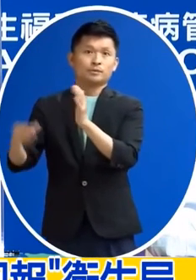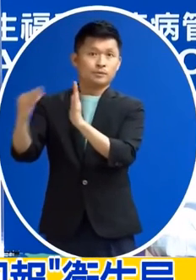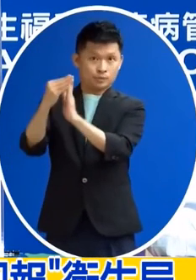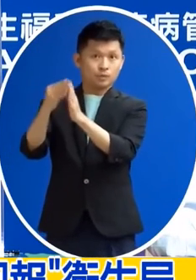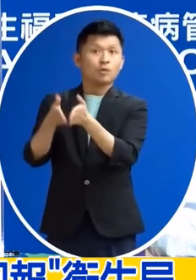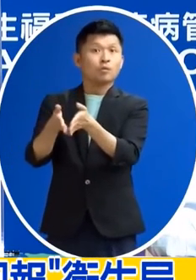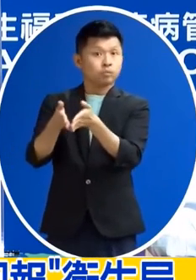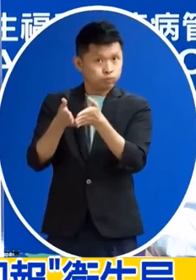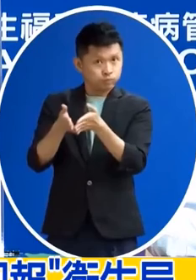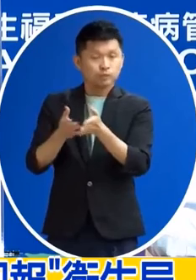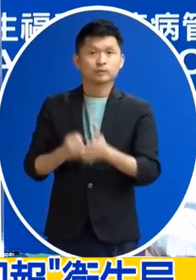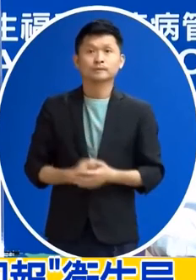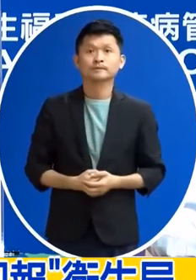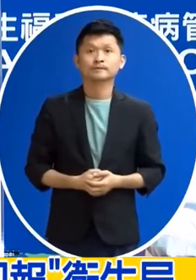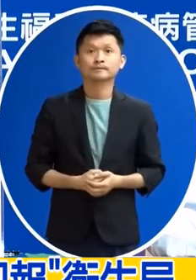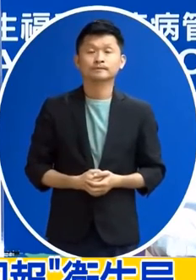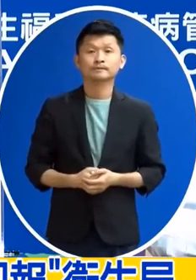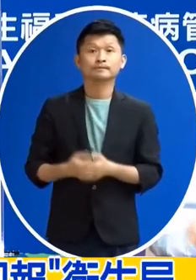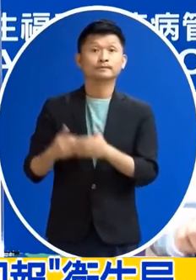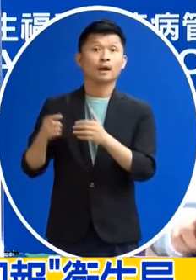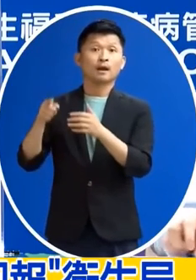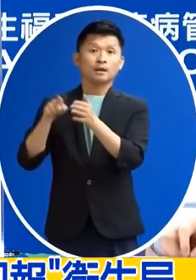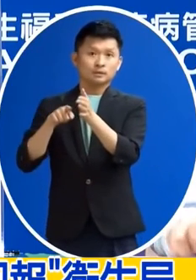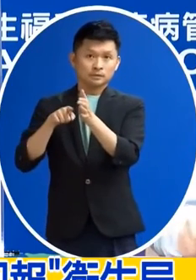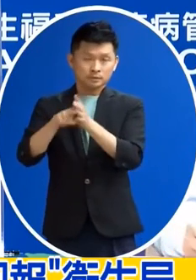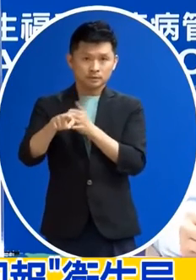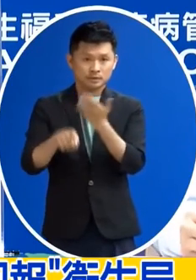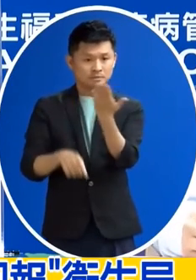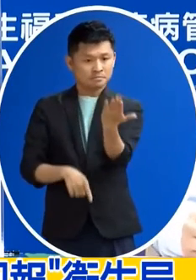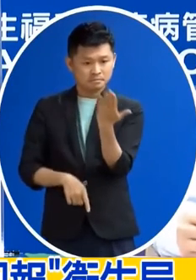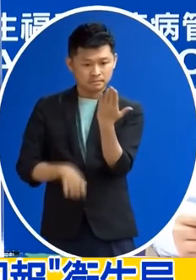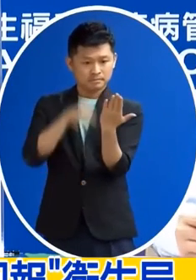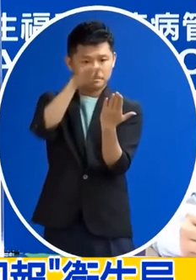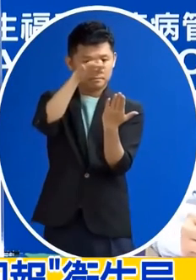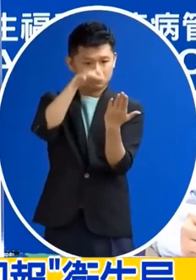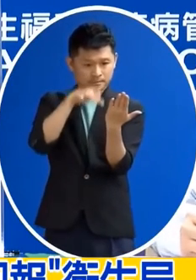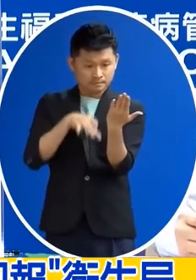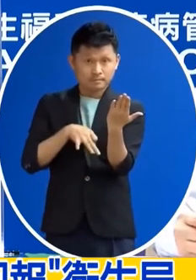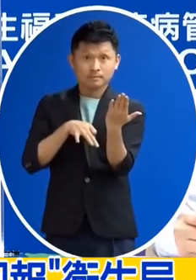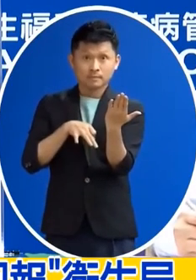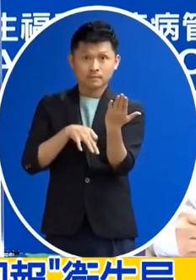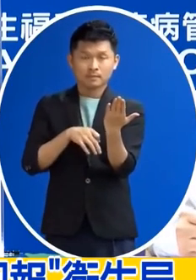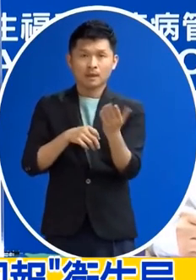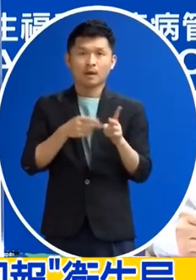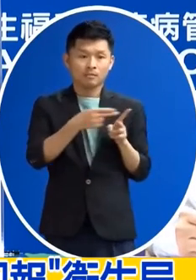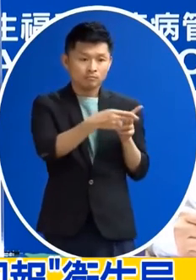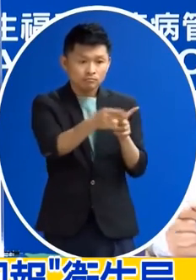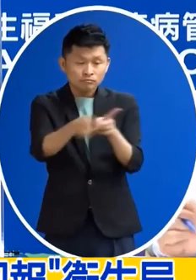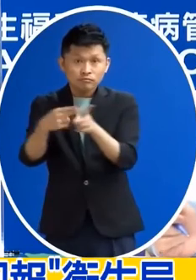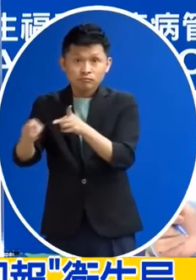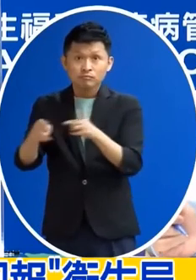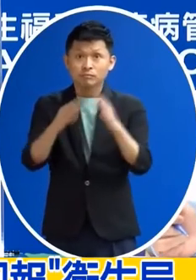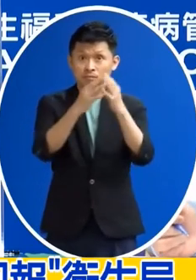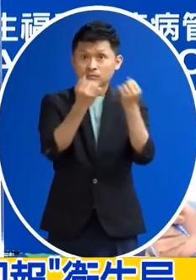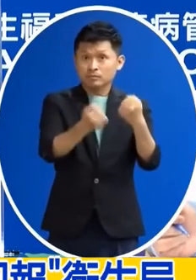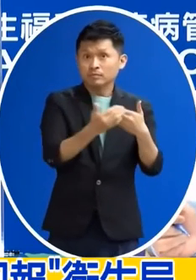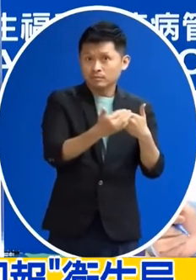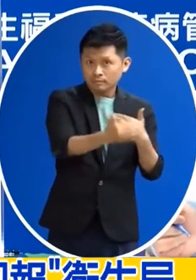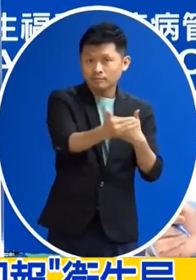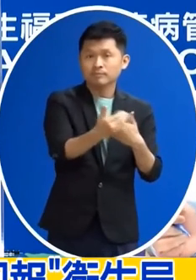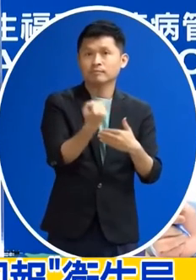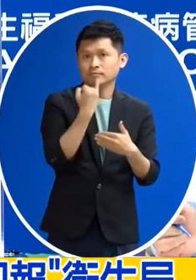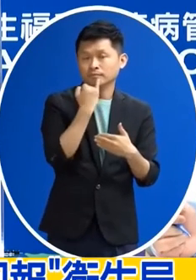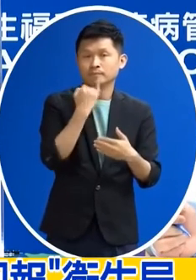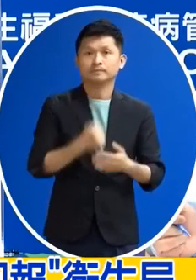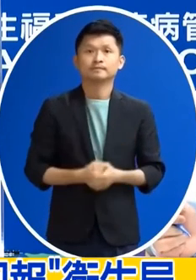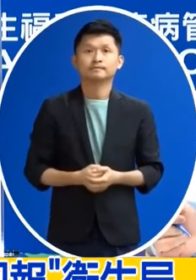体造册到卫生局，那卫生局直接就根据这样的一个造册发予居隔单。 那大